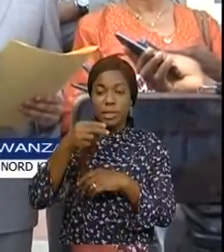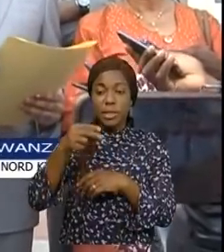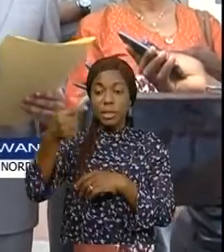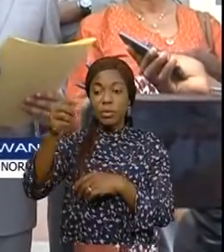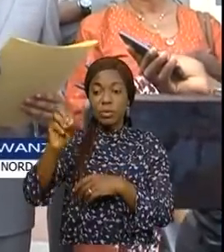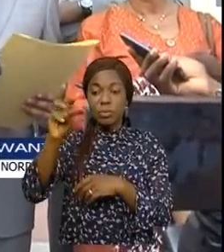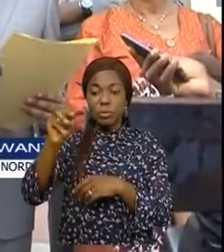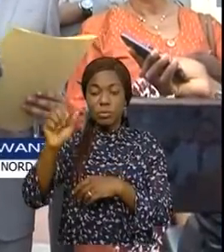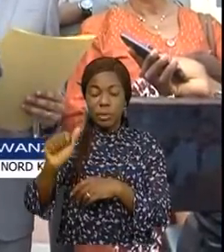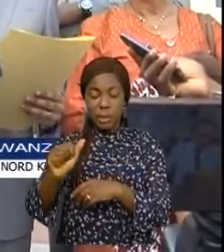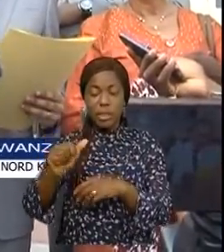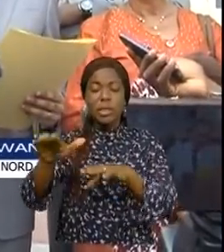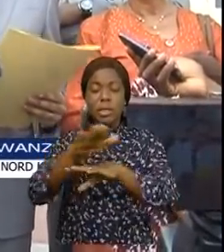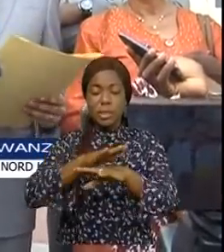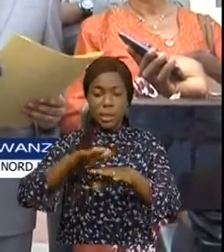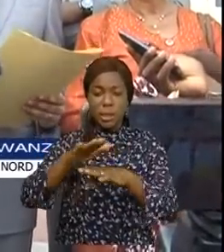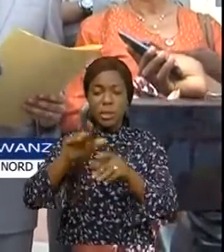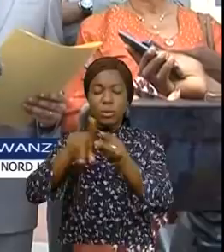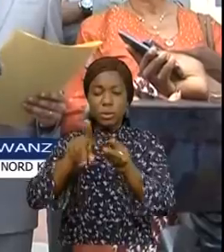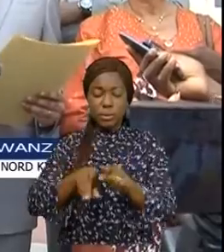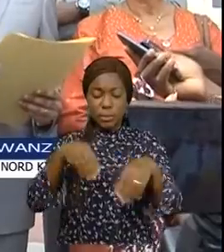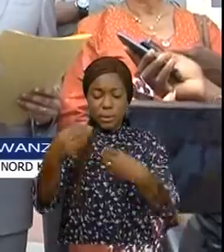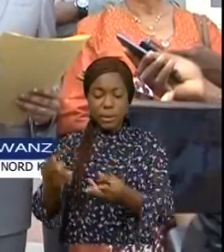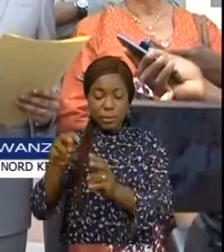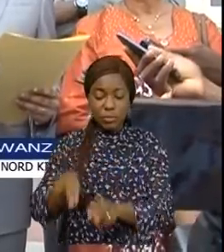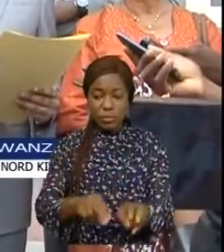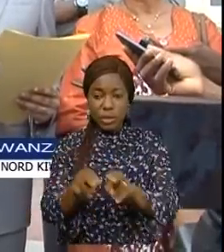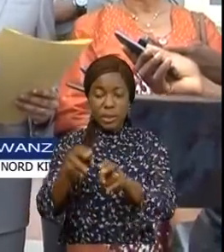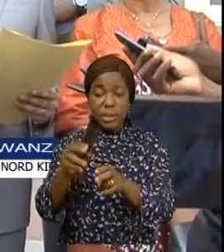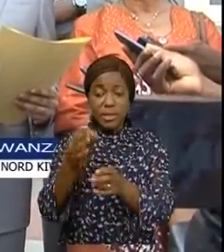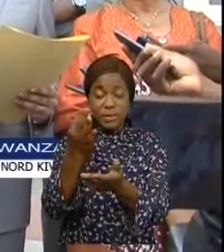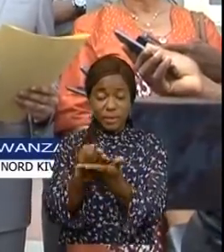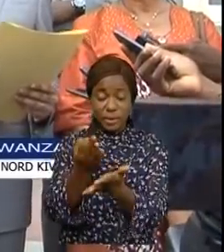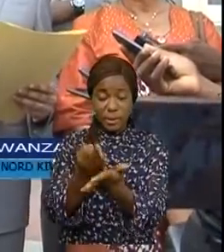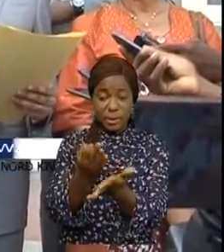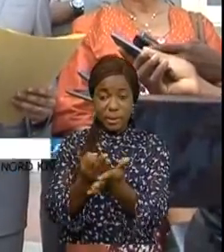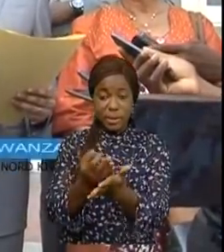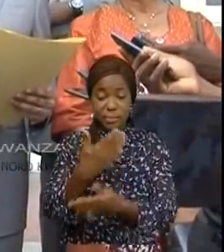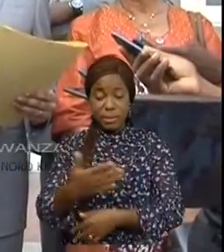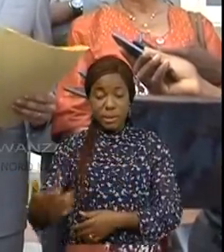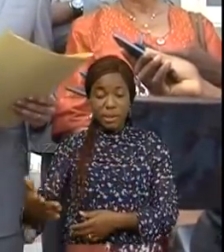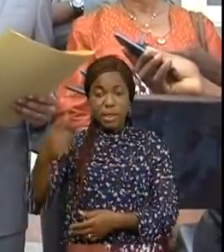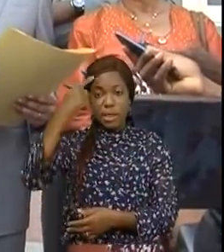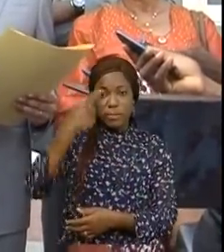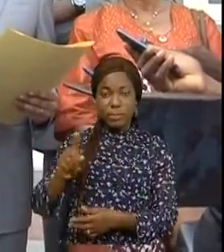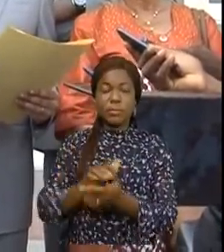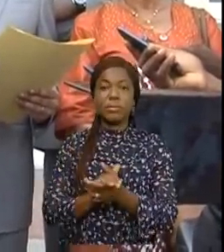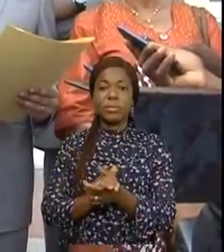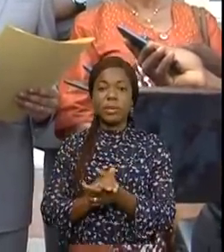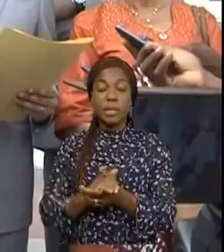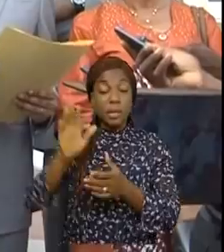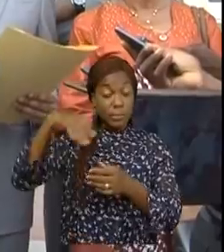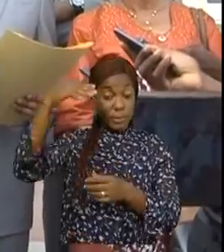sigle, et surtout en le dotant des moyens humains, matériels et logistiques adéquats pour qu'à